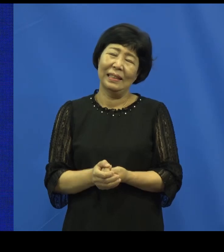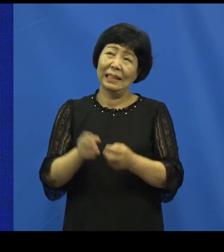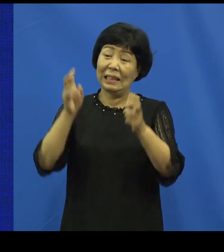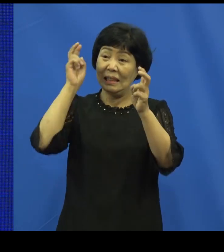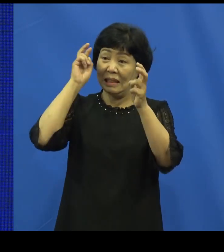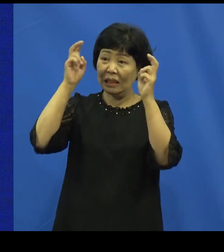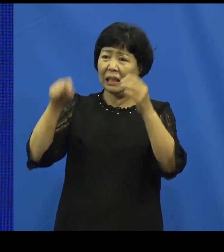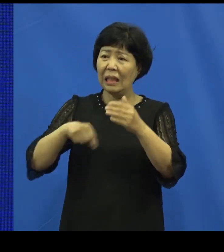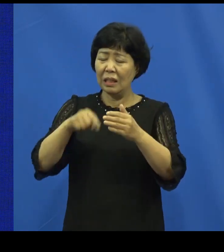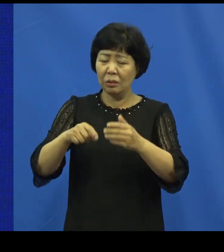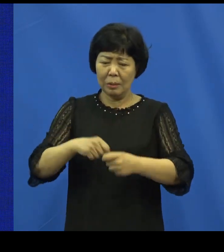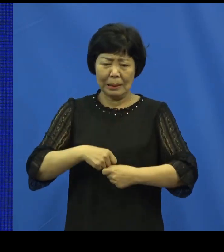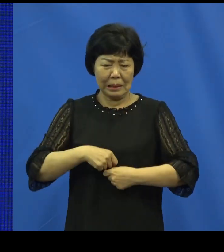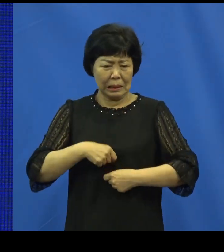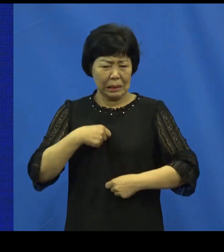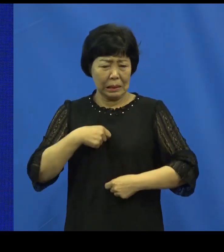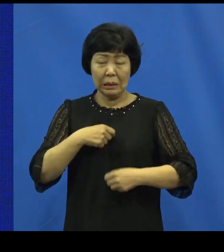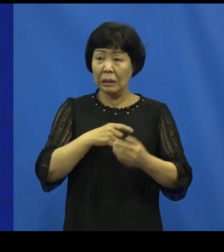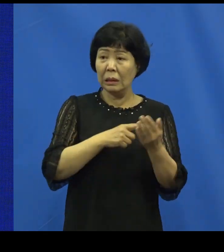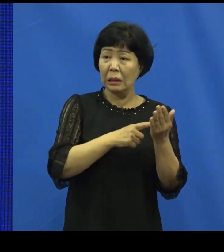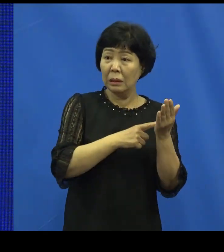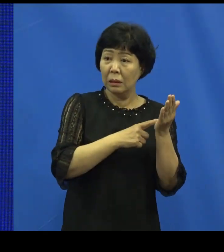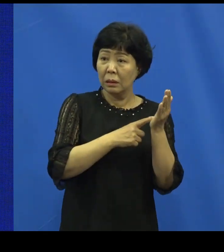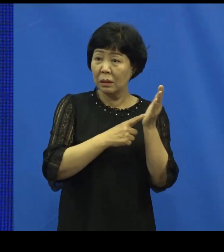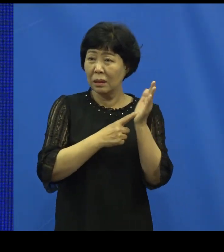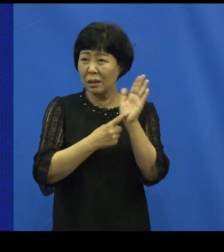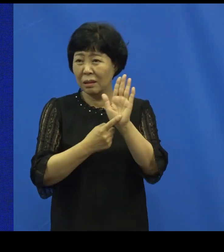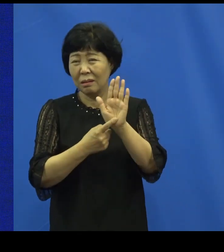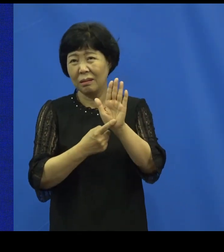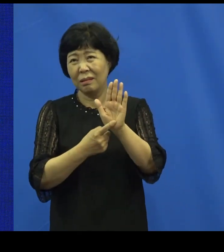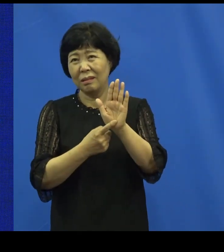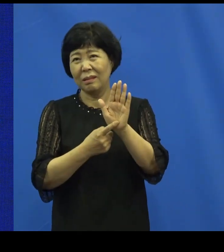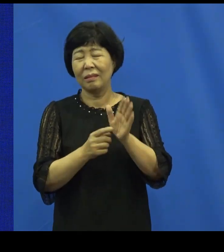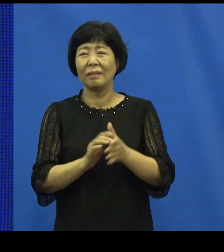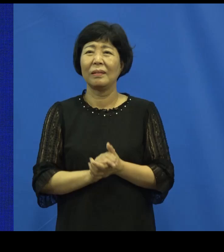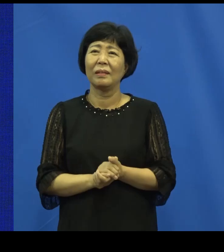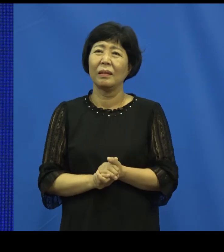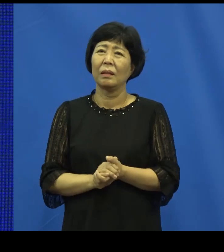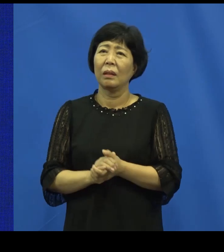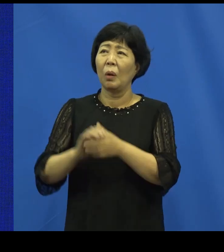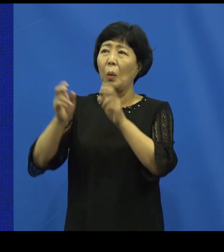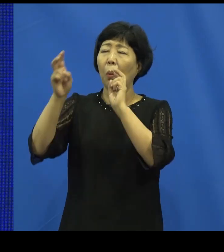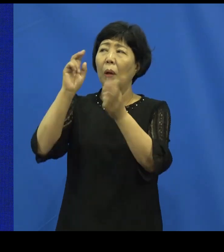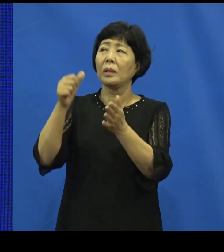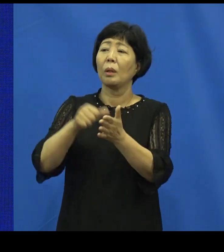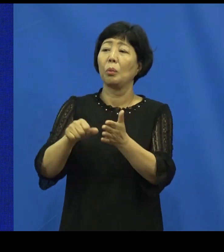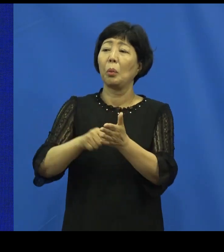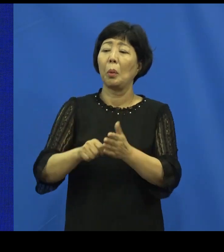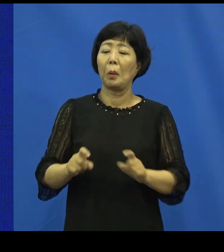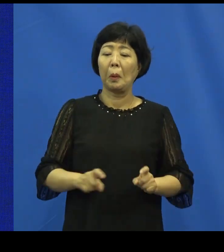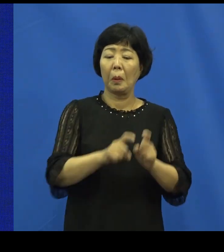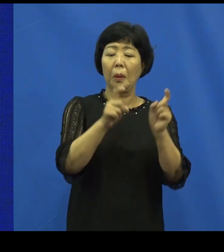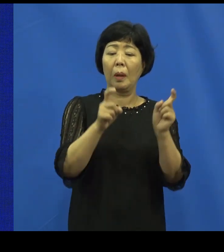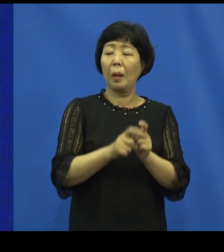직장에서 정직함을 드러내는 것, 근무 시간에 성실하는 것, 회사의 물건을 사적으로 사용하지 않는